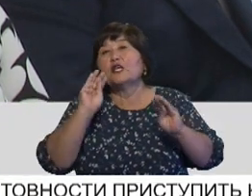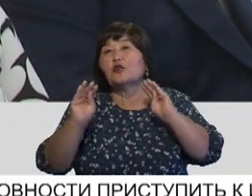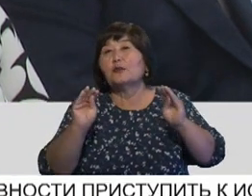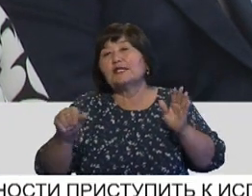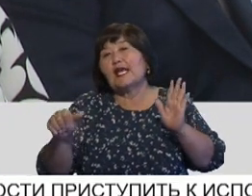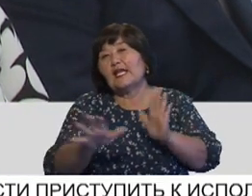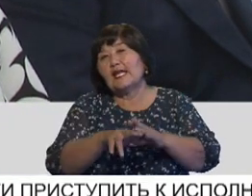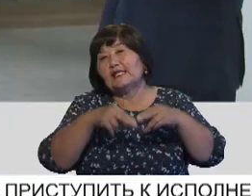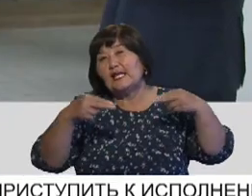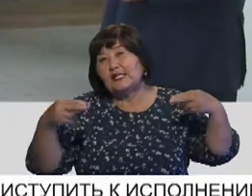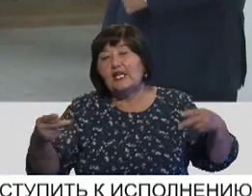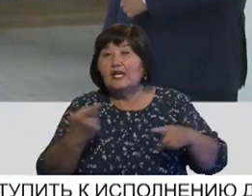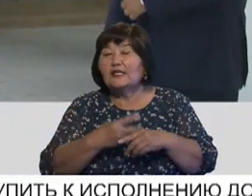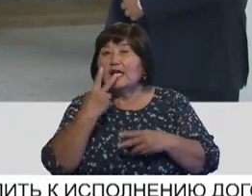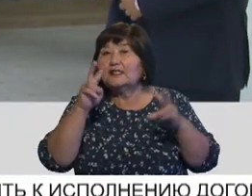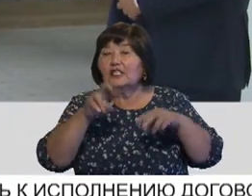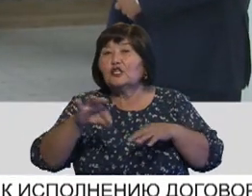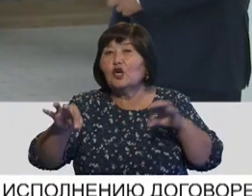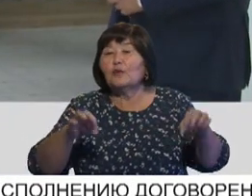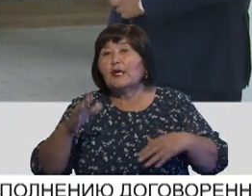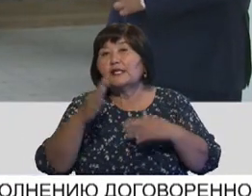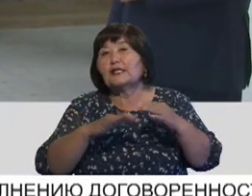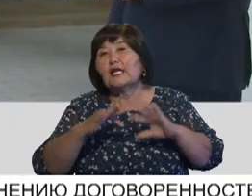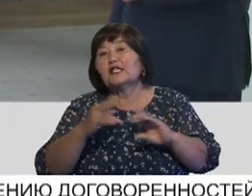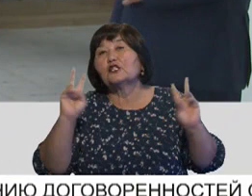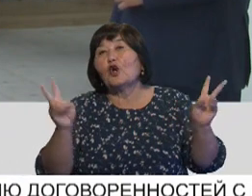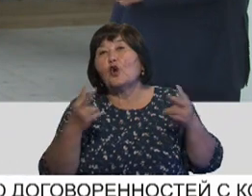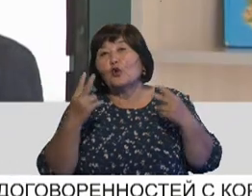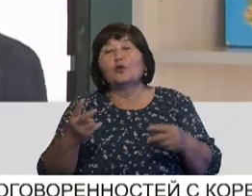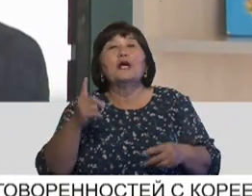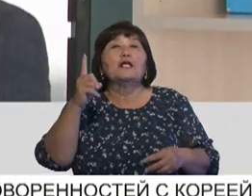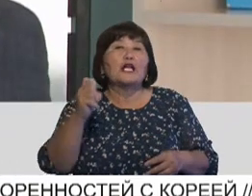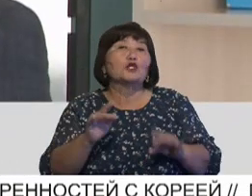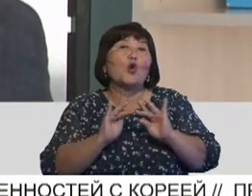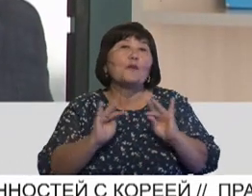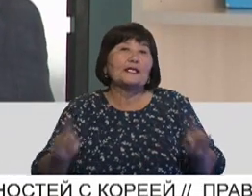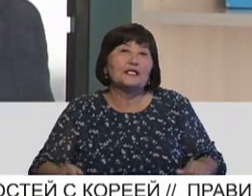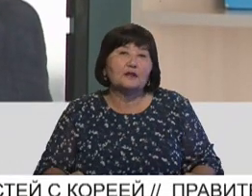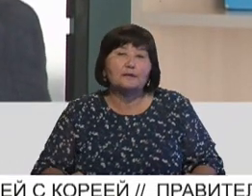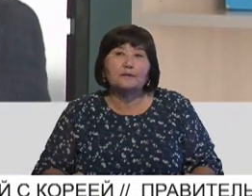модернизации электросетей. Также рассматривается проект строительства сельского клуба на 100 мест.